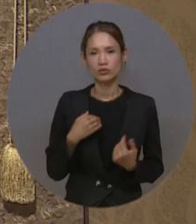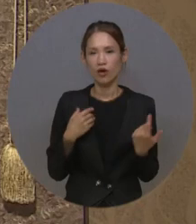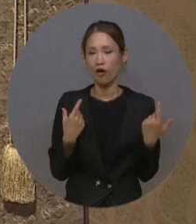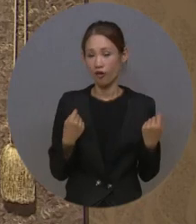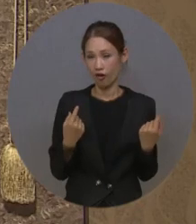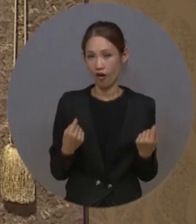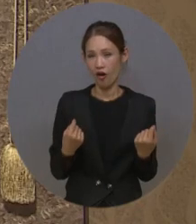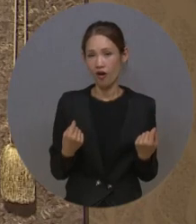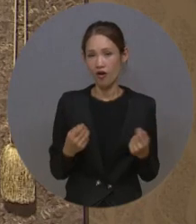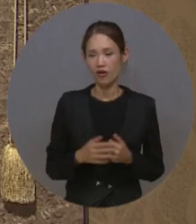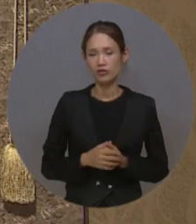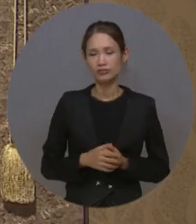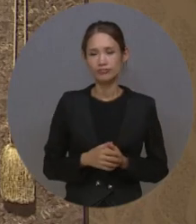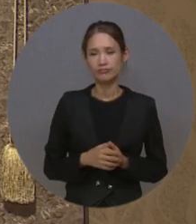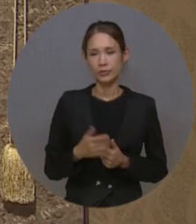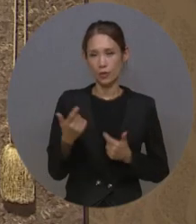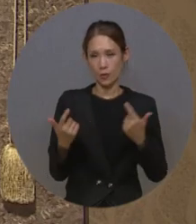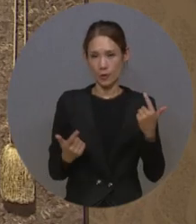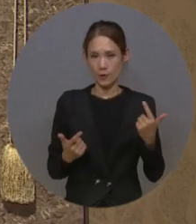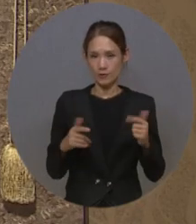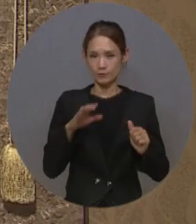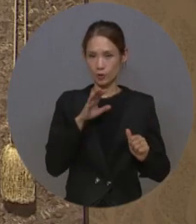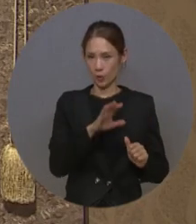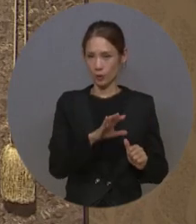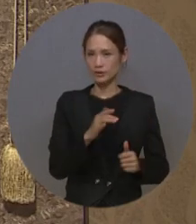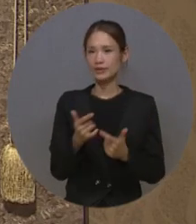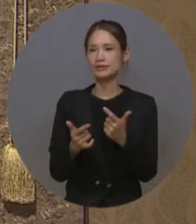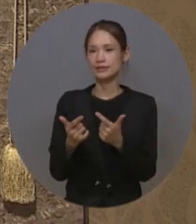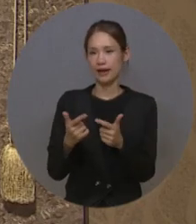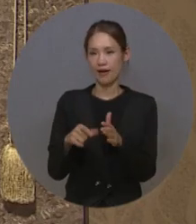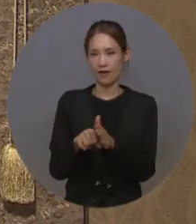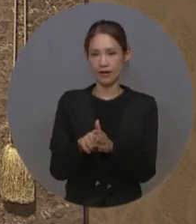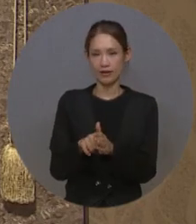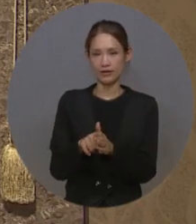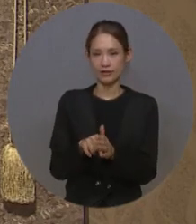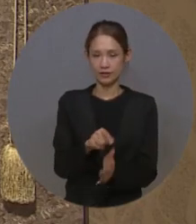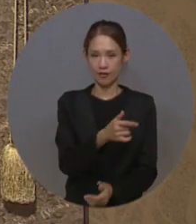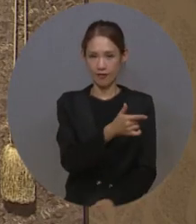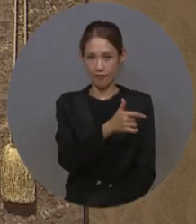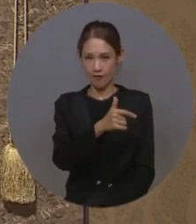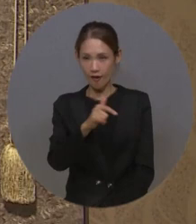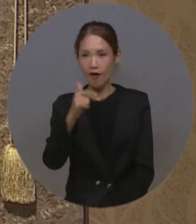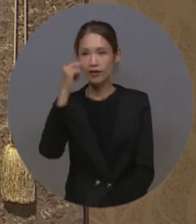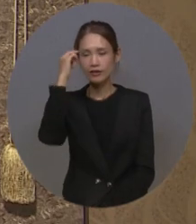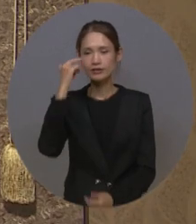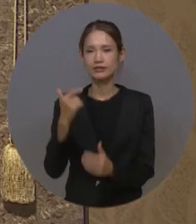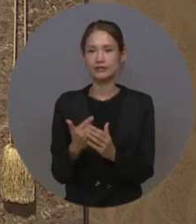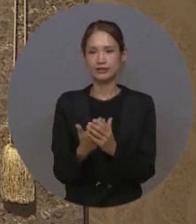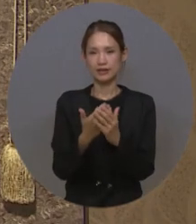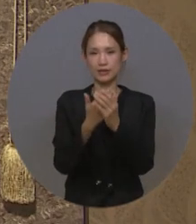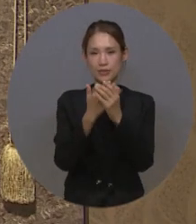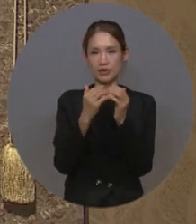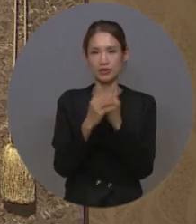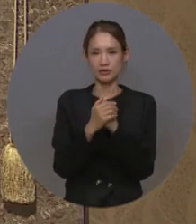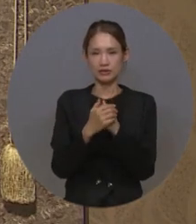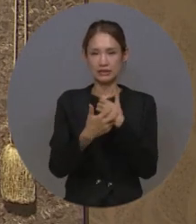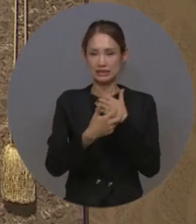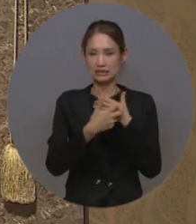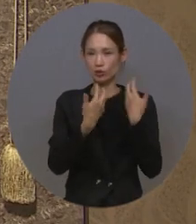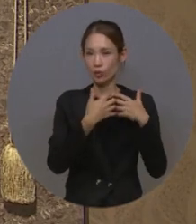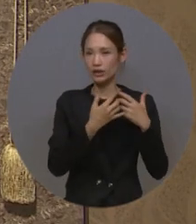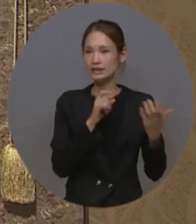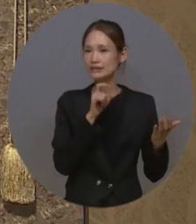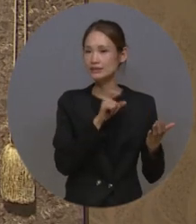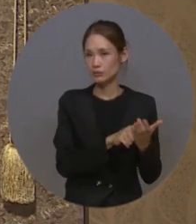것들을 컨트롤하고 통제, 제어하기 위해서 그런 것들을 이제 개발해서 이제 의료기기 등록도 하고